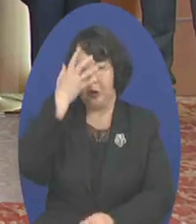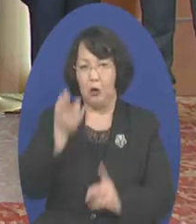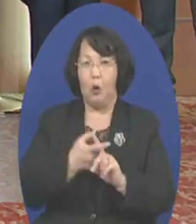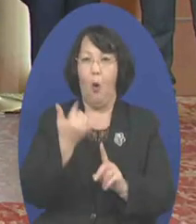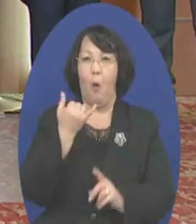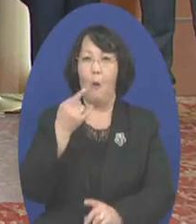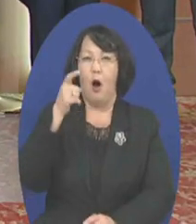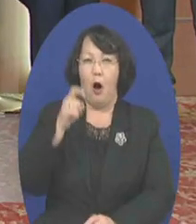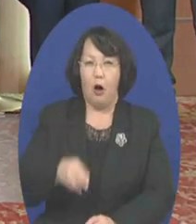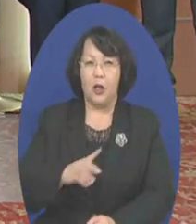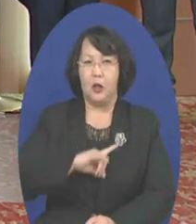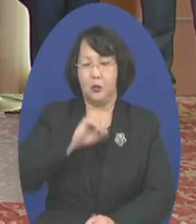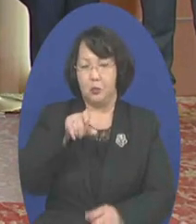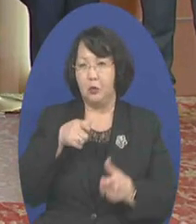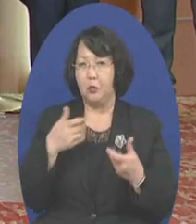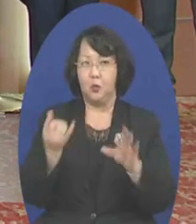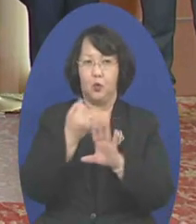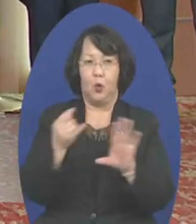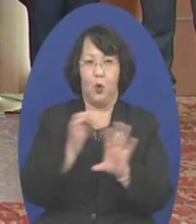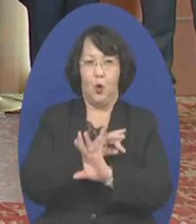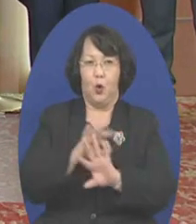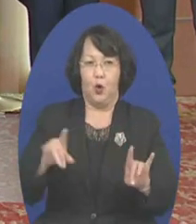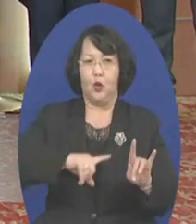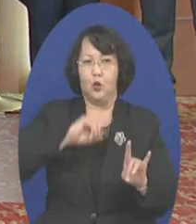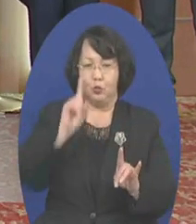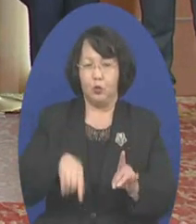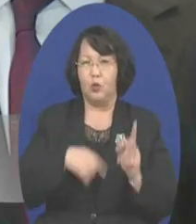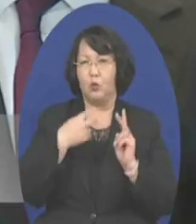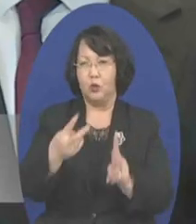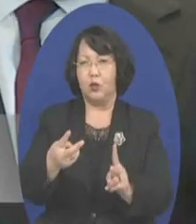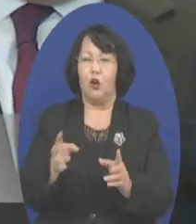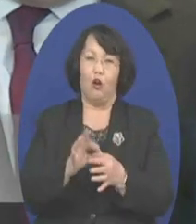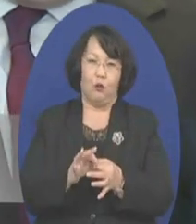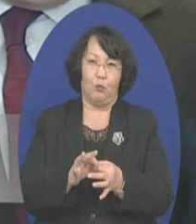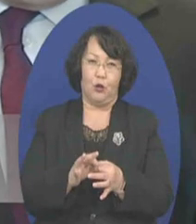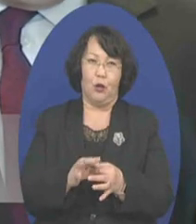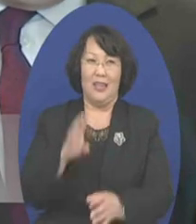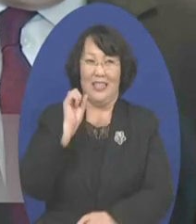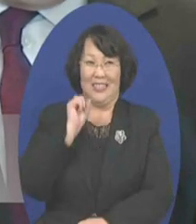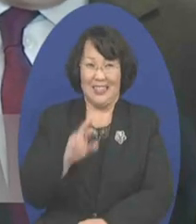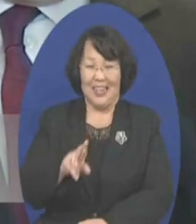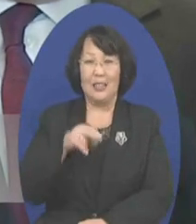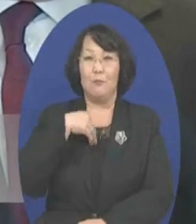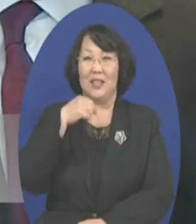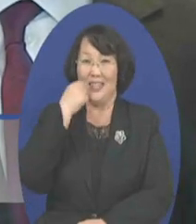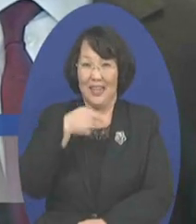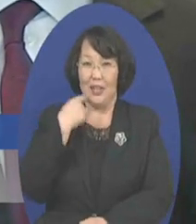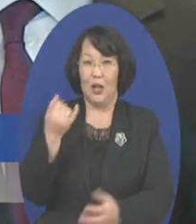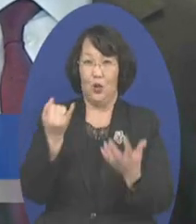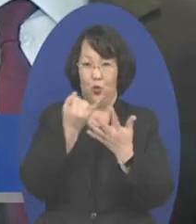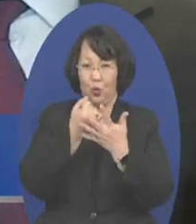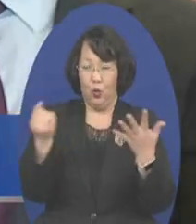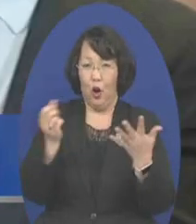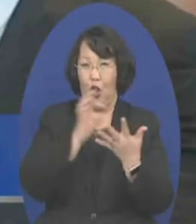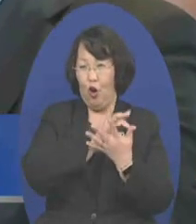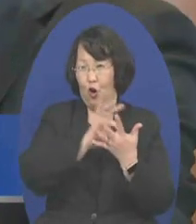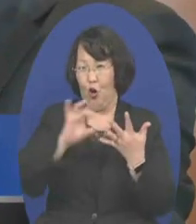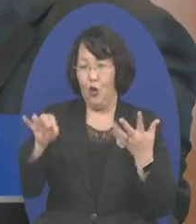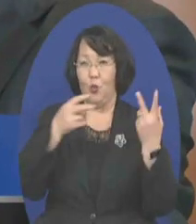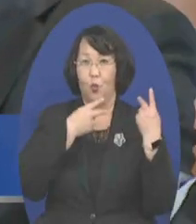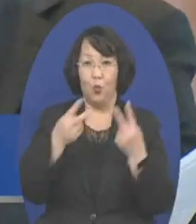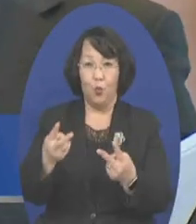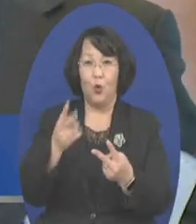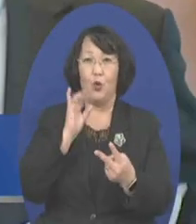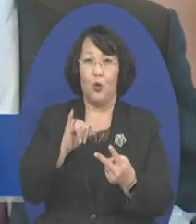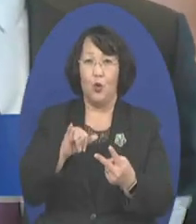олгодог 600 төрлийн зөвшөөрлийн үйлчлэгээ гэж тайлбарллаа. Миний энэ саяны ярьдаг тэр 600 төрлийн үйлчлэгээ гэдэг бол